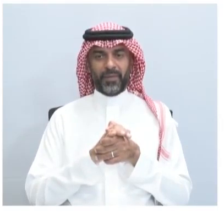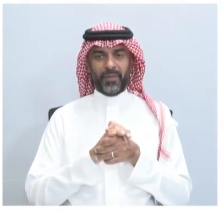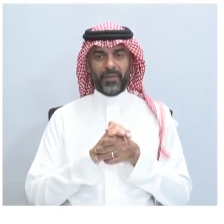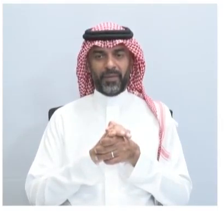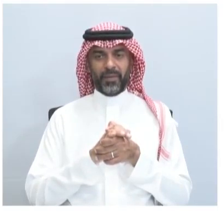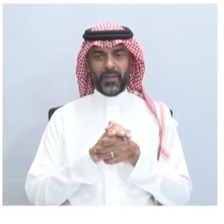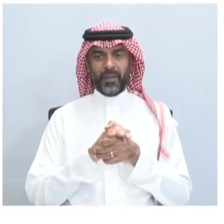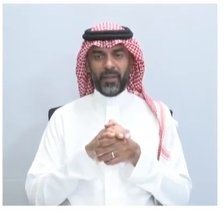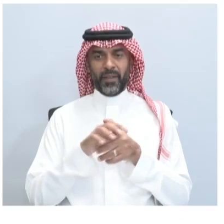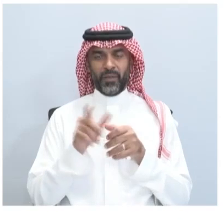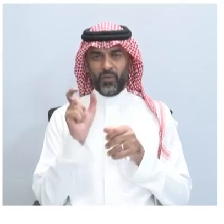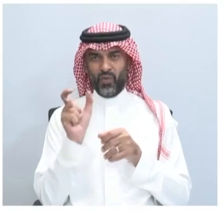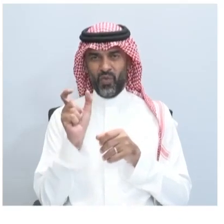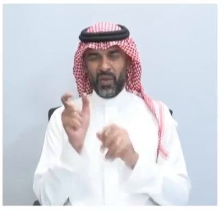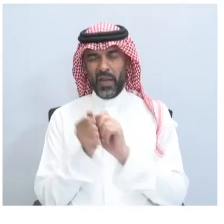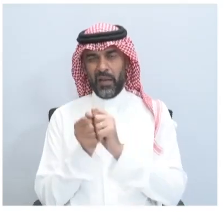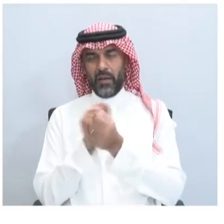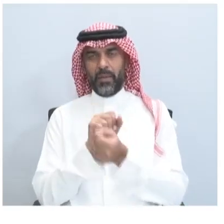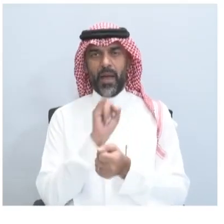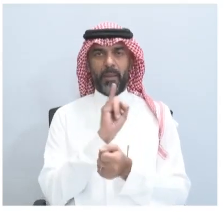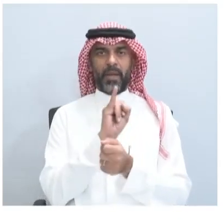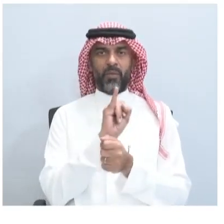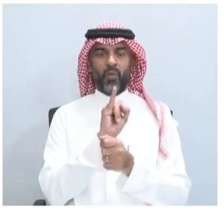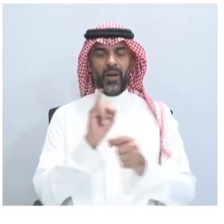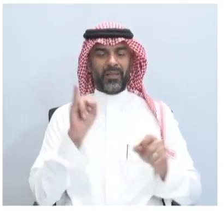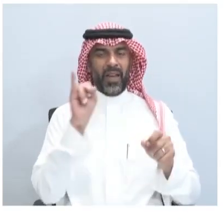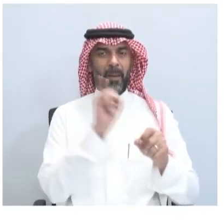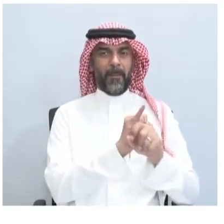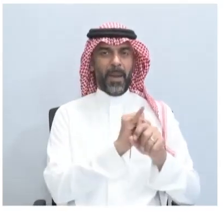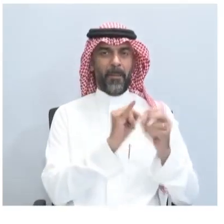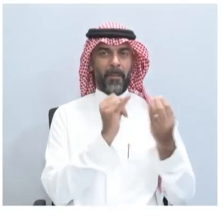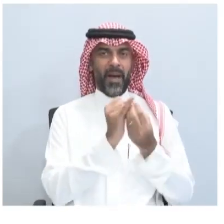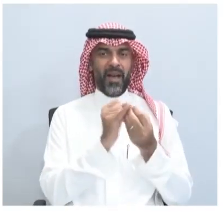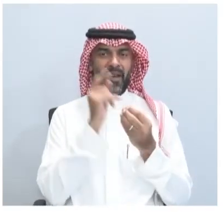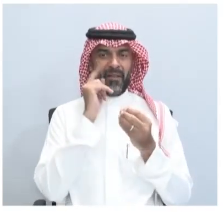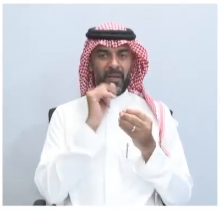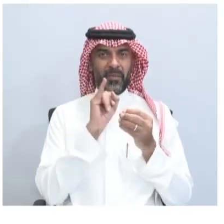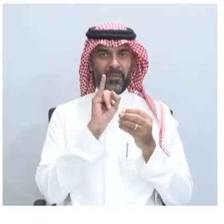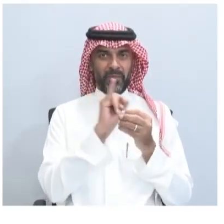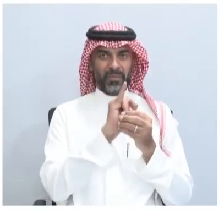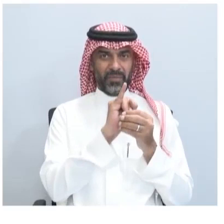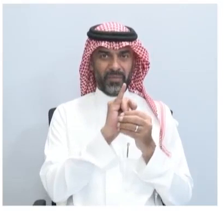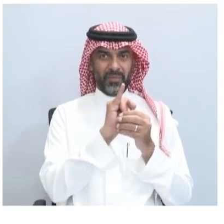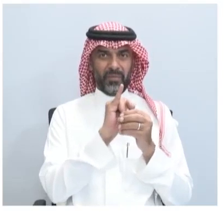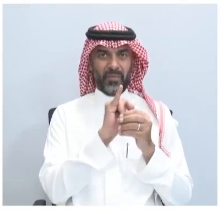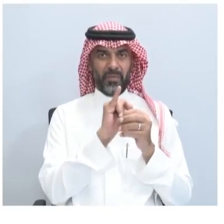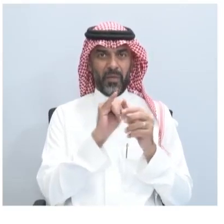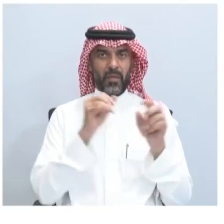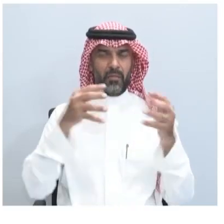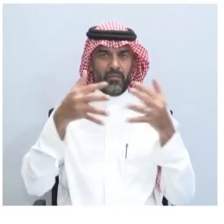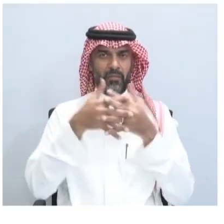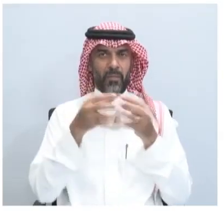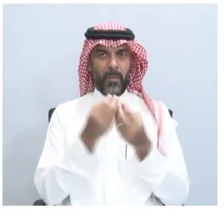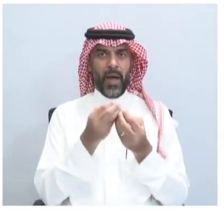نون من قلبناها ميما وادغمناها في ميم من فاصبحت ميمن مشدده